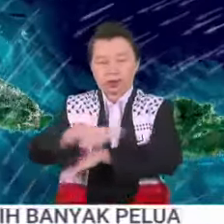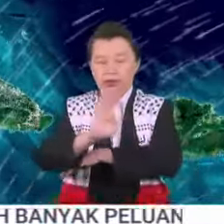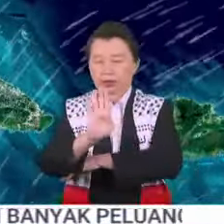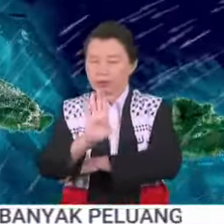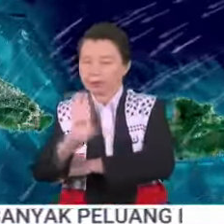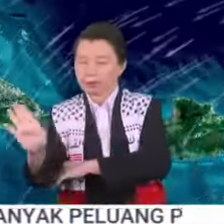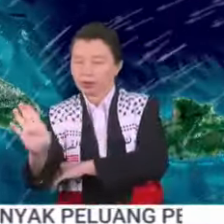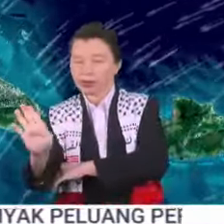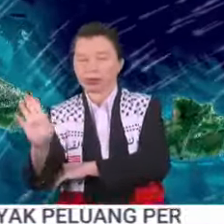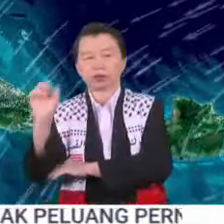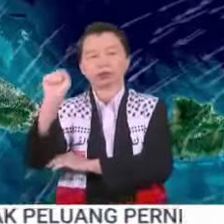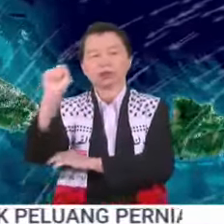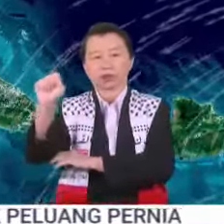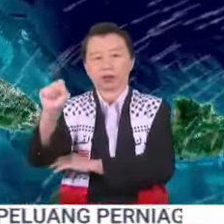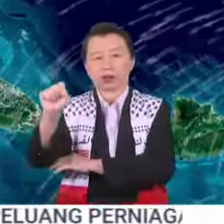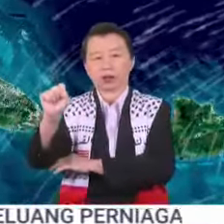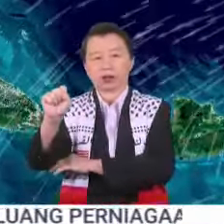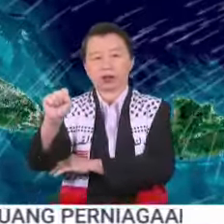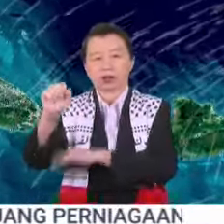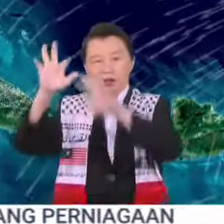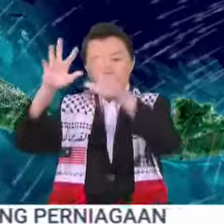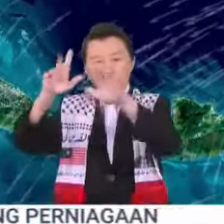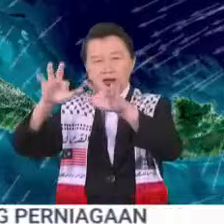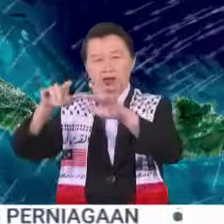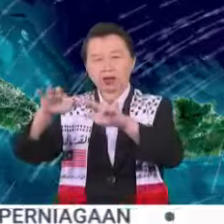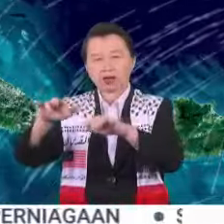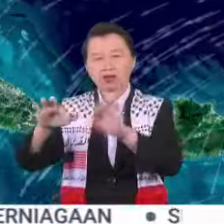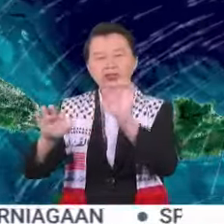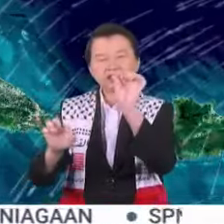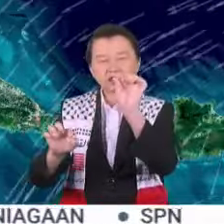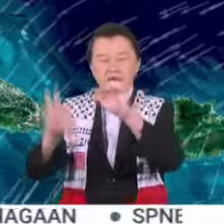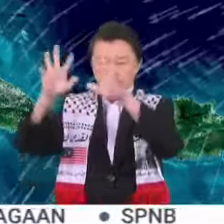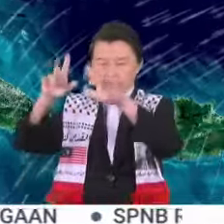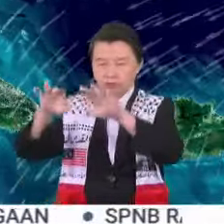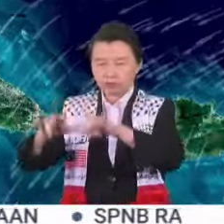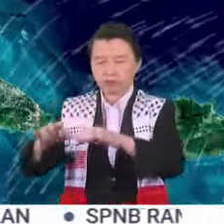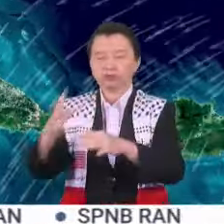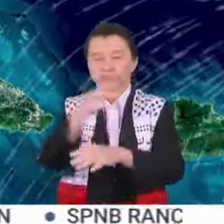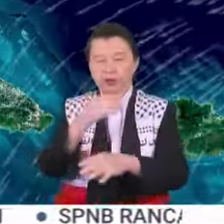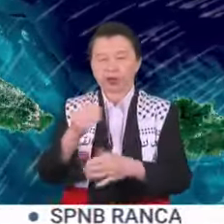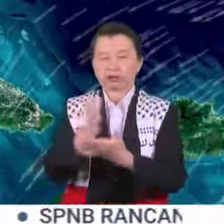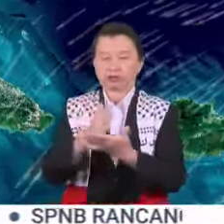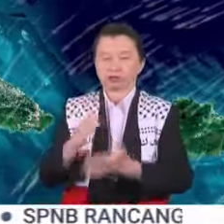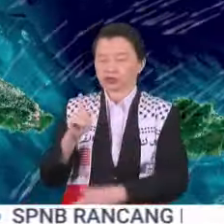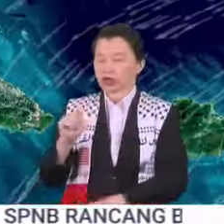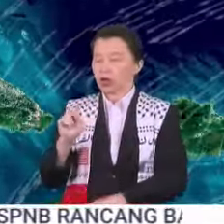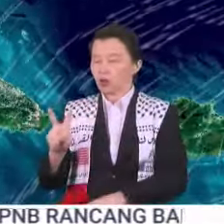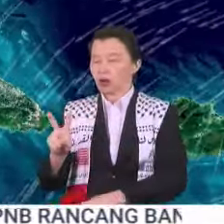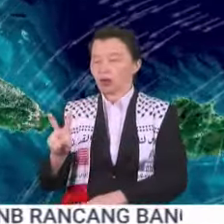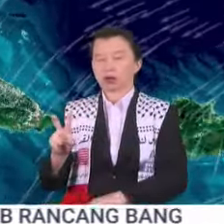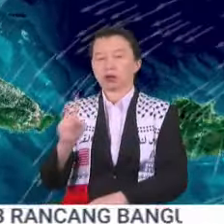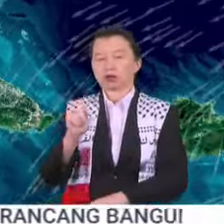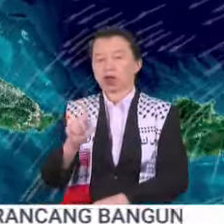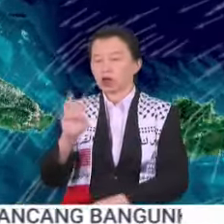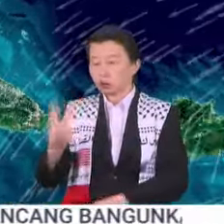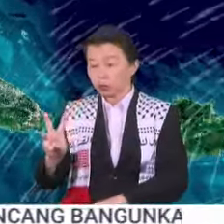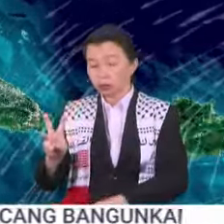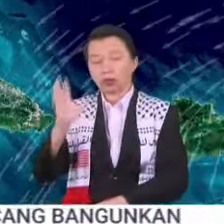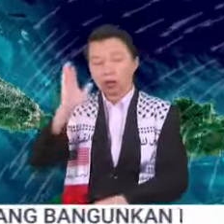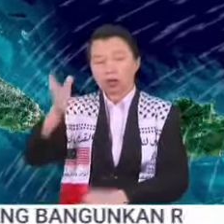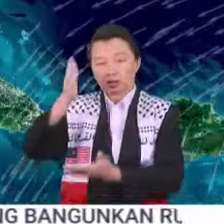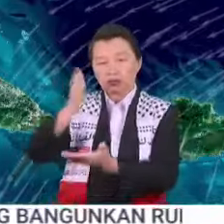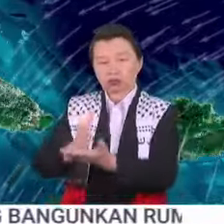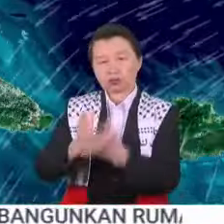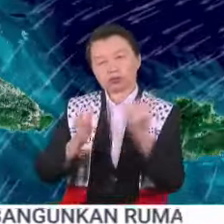di negeri pantai barat negeri Sabah ini, begitu juga di bahagian Tawau, dan keadaan ini akan berangsur reda sedikit masa lagi dalam